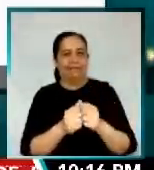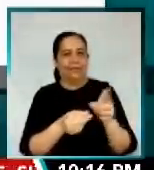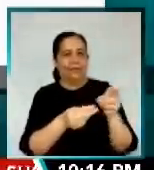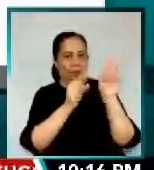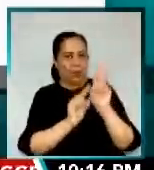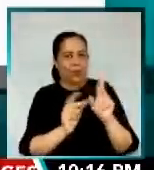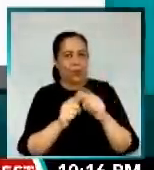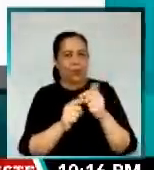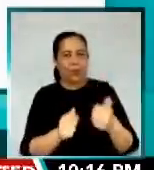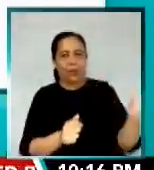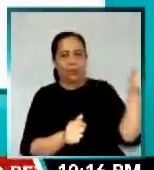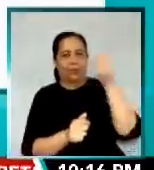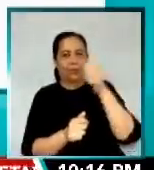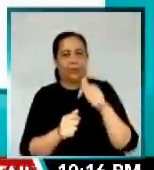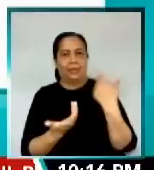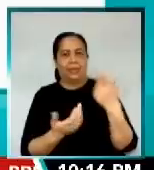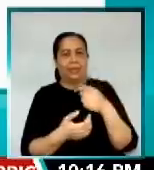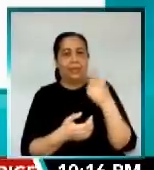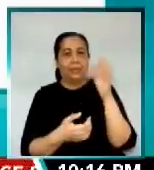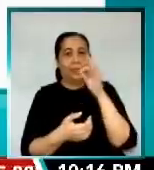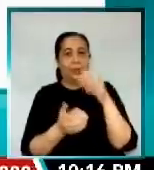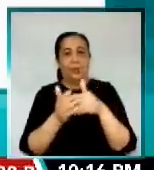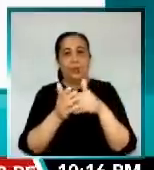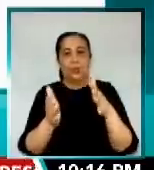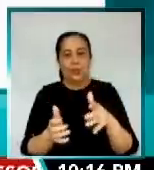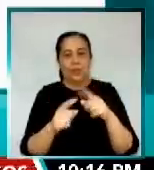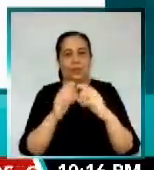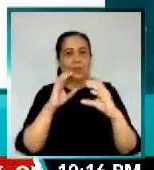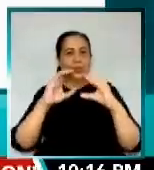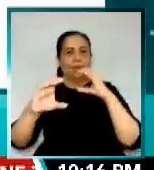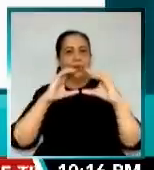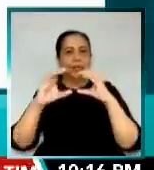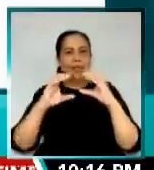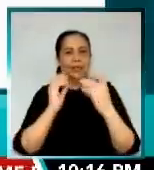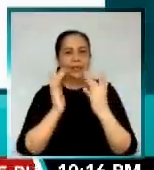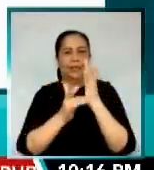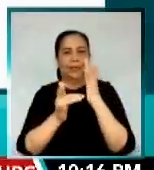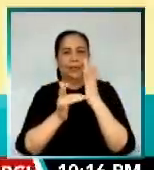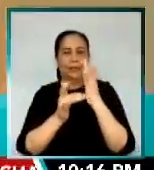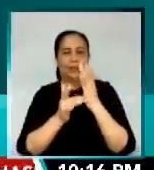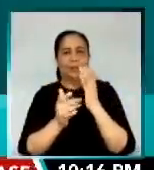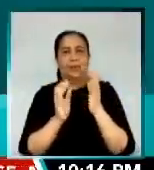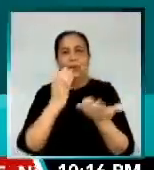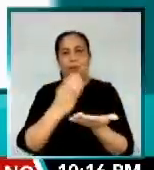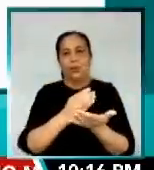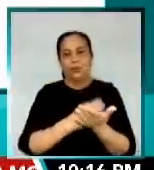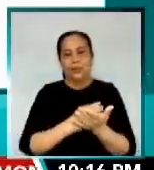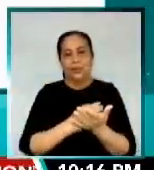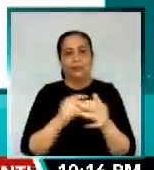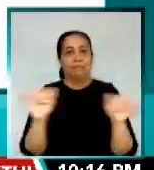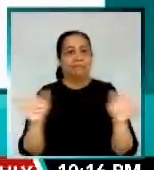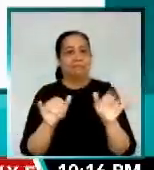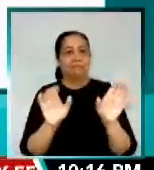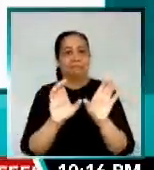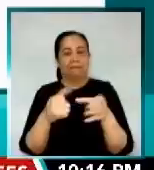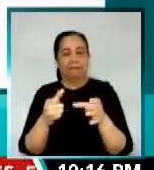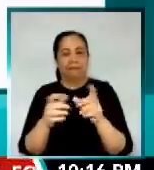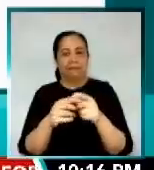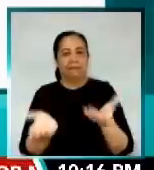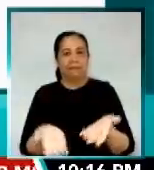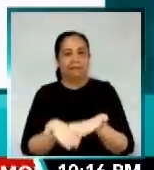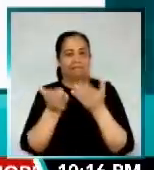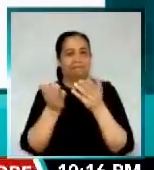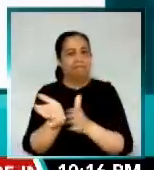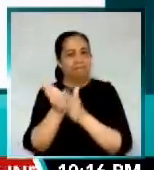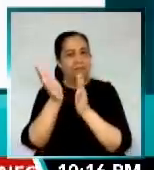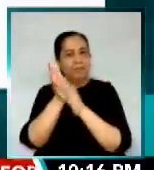outstanding graduating Filipino students ng communication and technology-based courses. Sa kaparehong kategorya, pinarangalan din ng